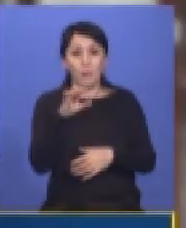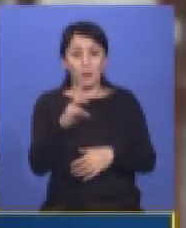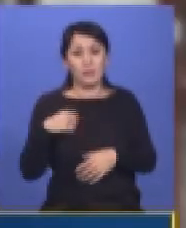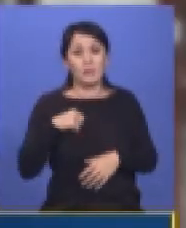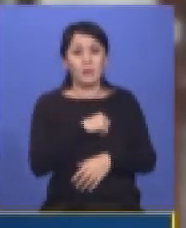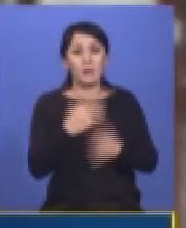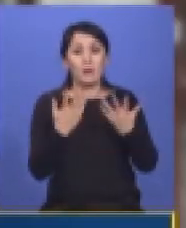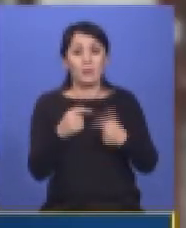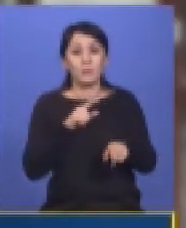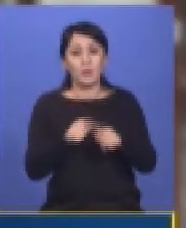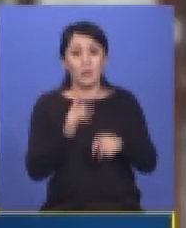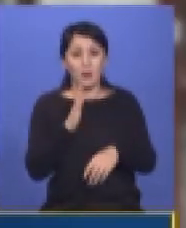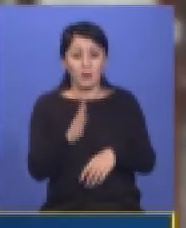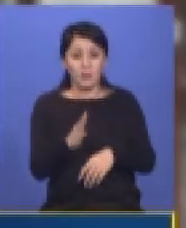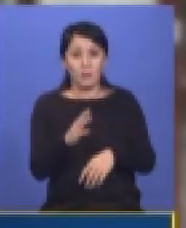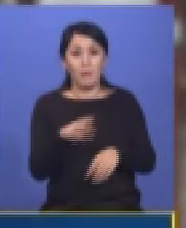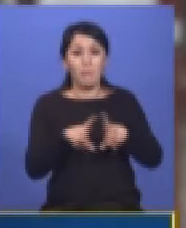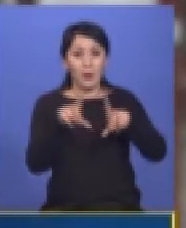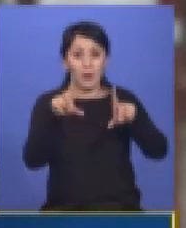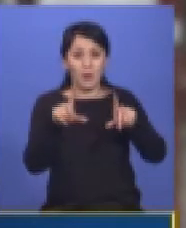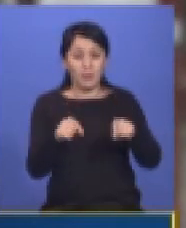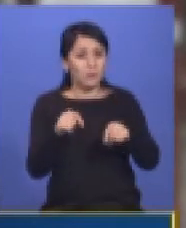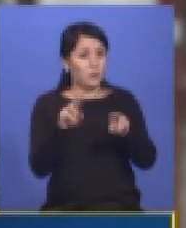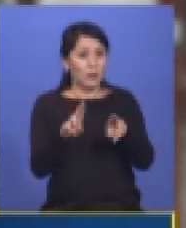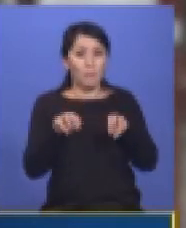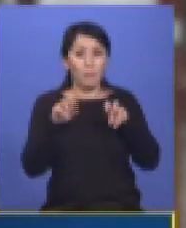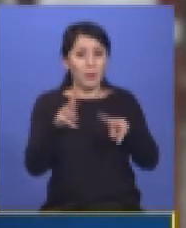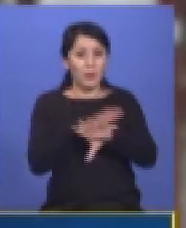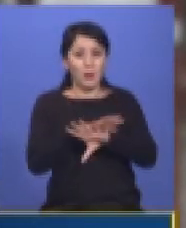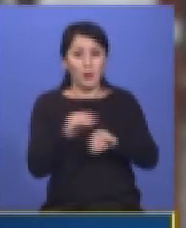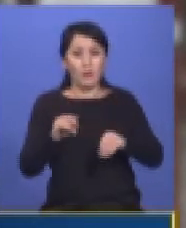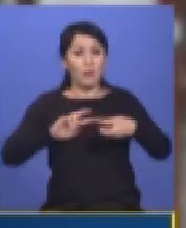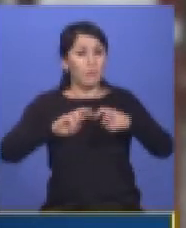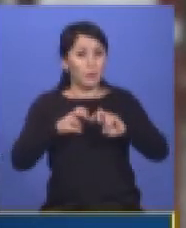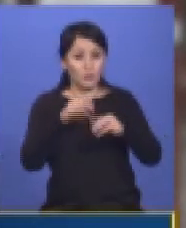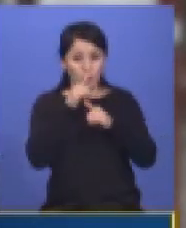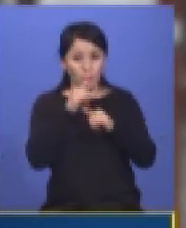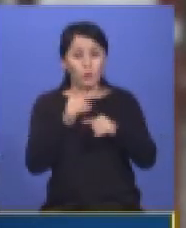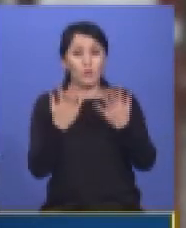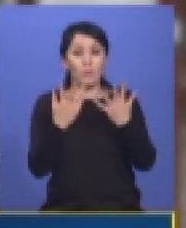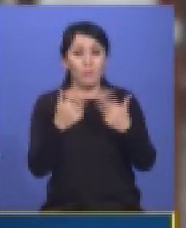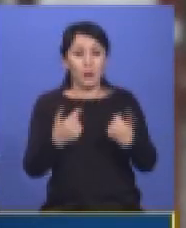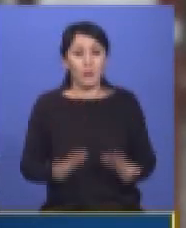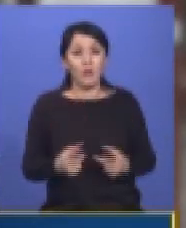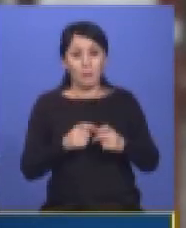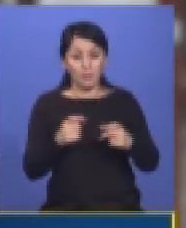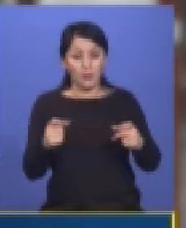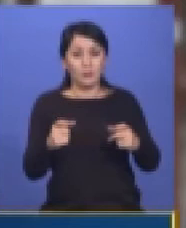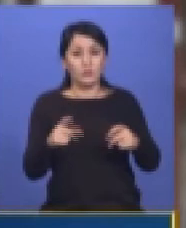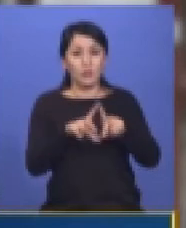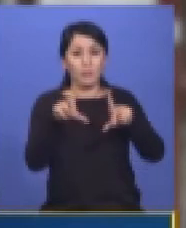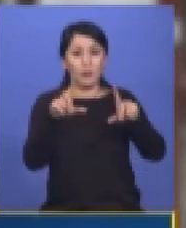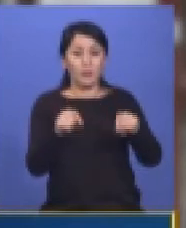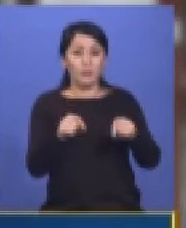санап, өздері тексере алады. Ал біздің комитетте арнайы маман болмағандықтан бұл мәселеге кірісе алмаймыз. Тұрғындар жылу тарататын кәсіпорынға